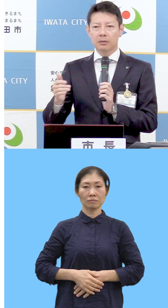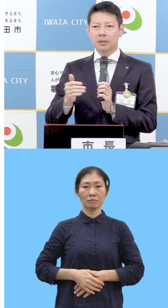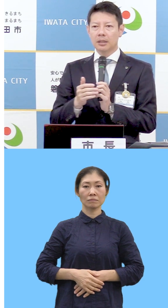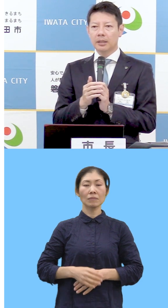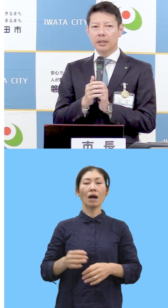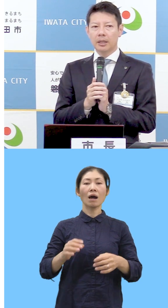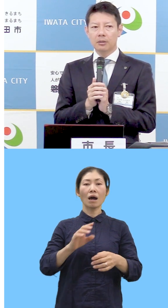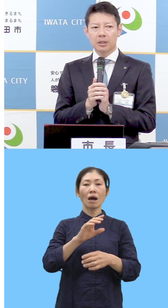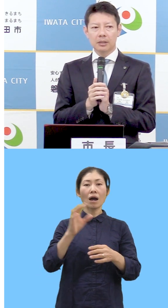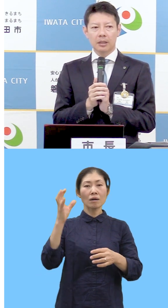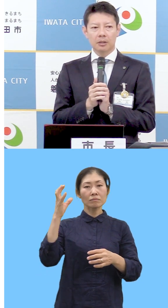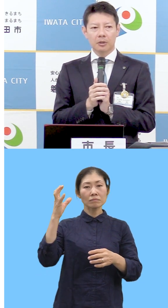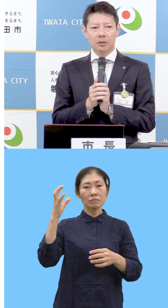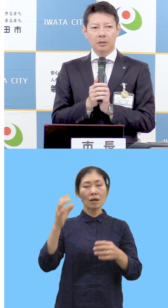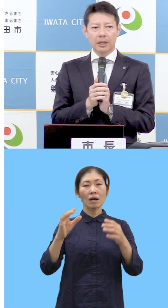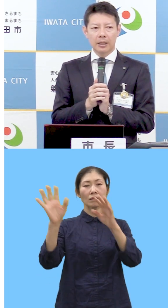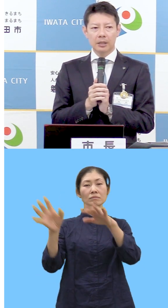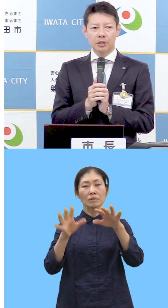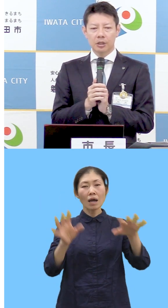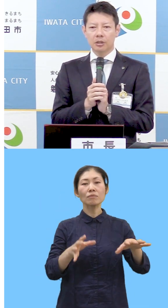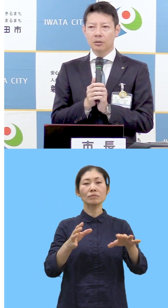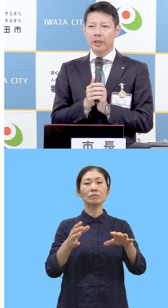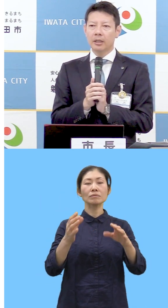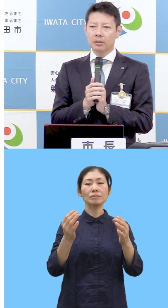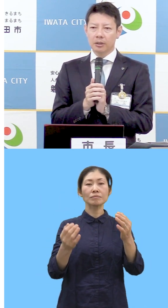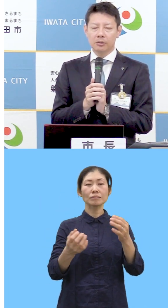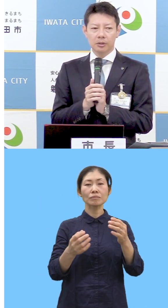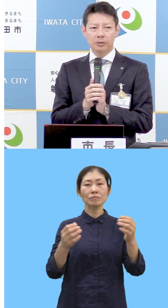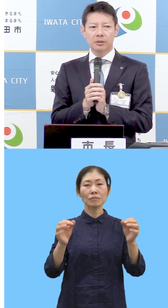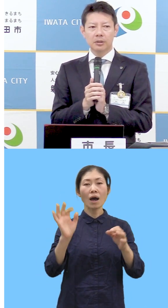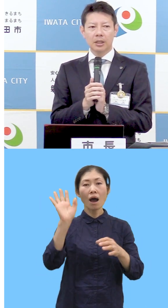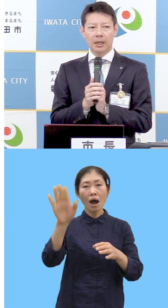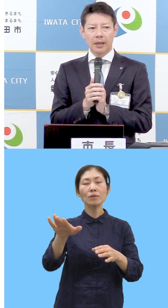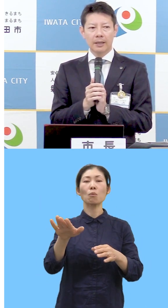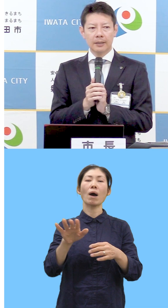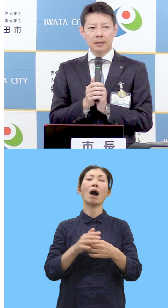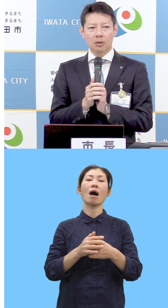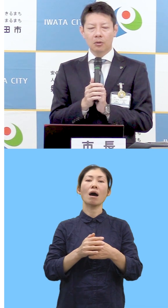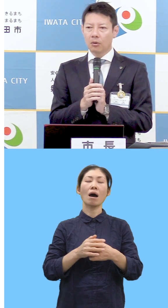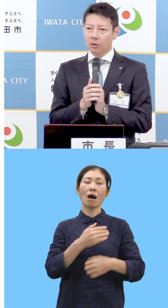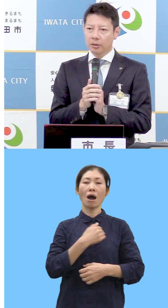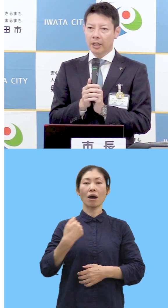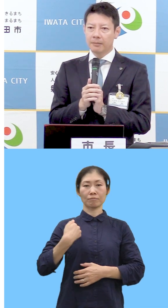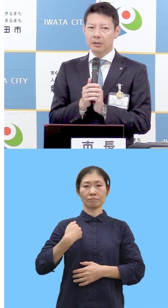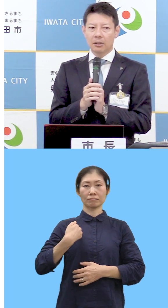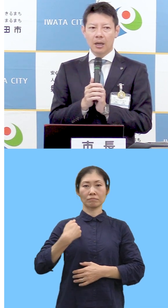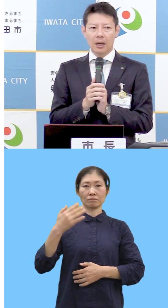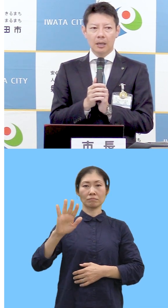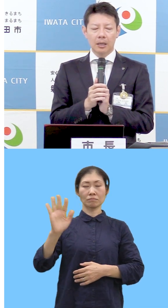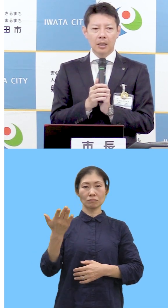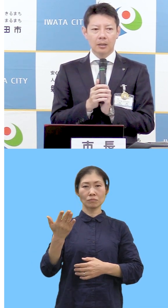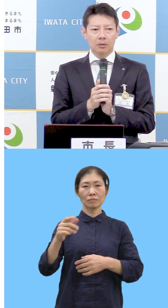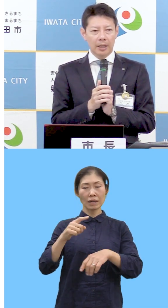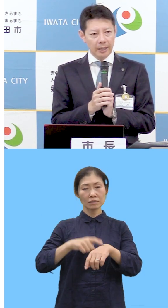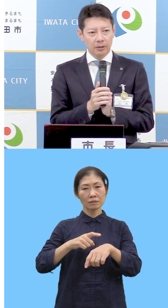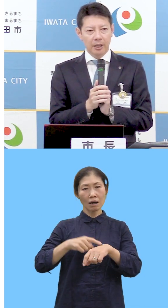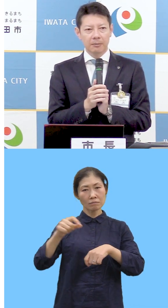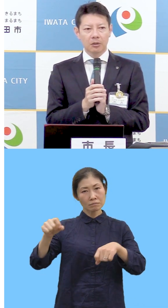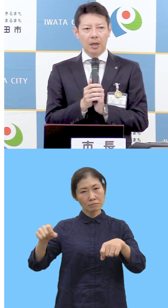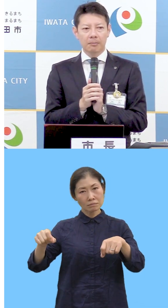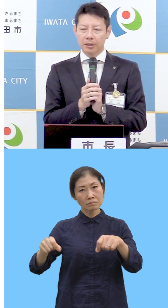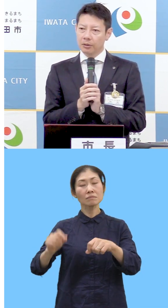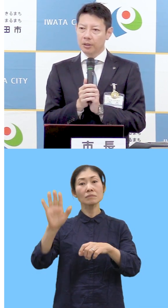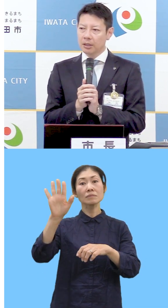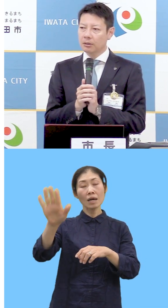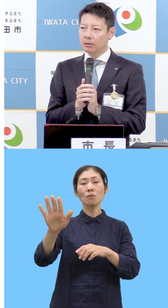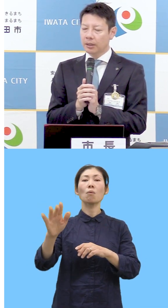よって言っていただいたようですけれども、やはり心境の変化とか少し落ち着いてから こう心の悩みとか、こう家計の悩